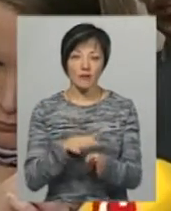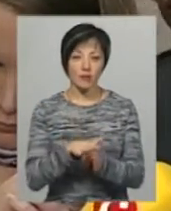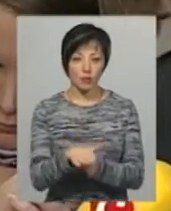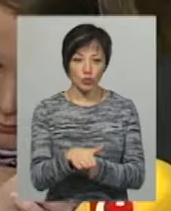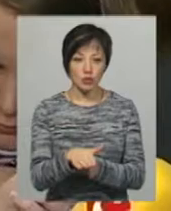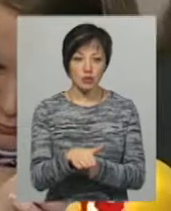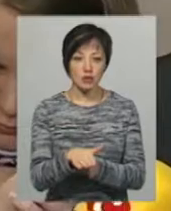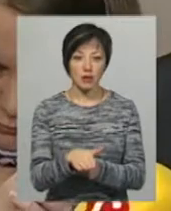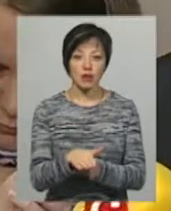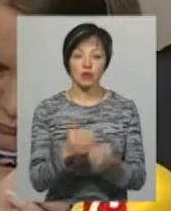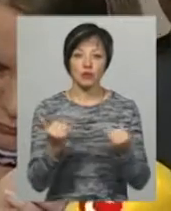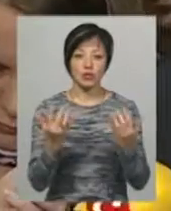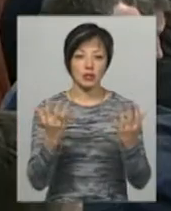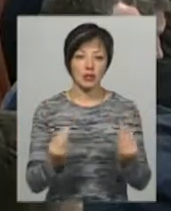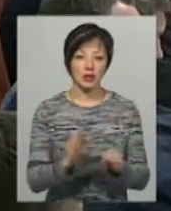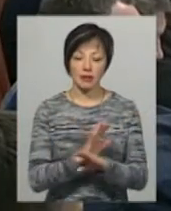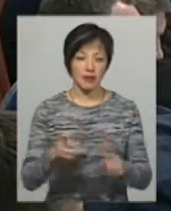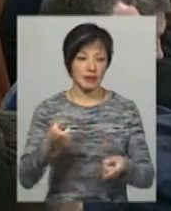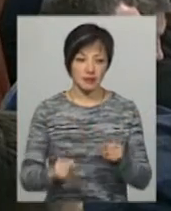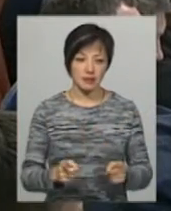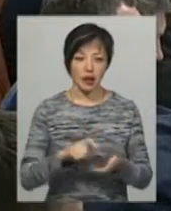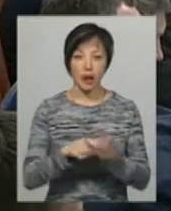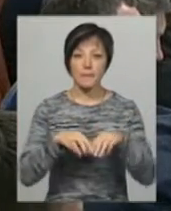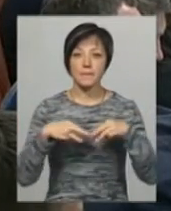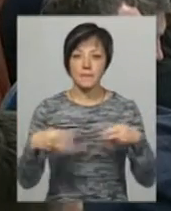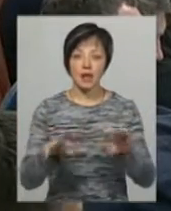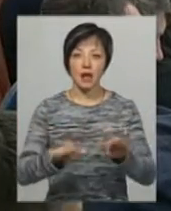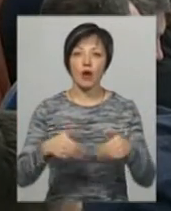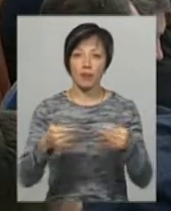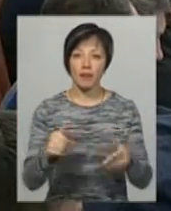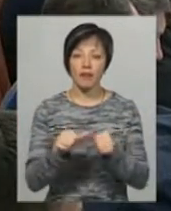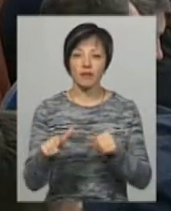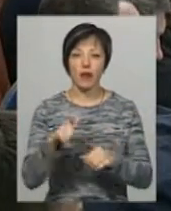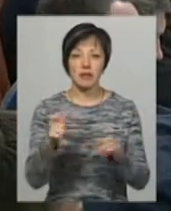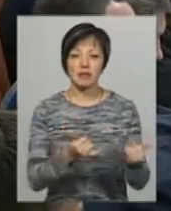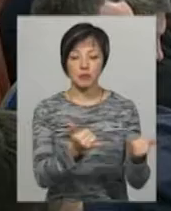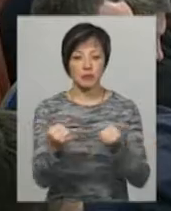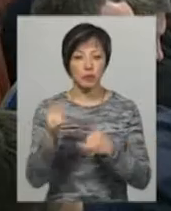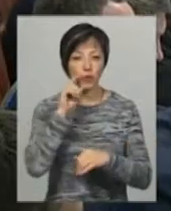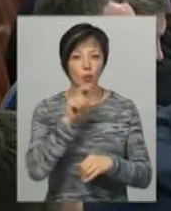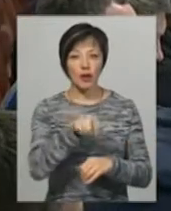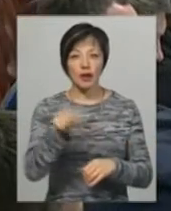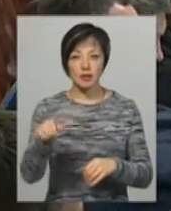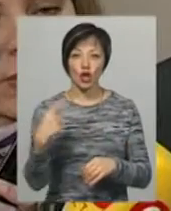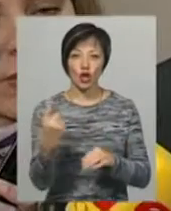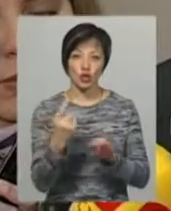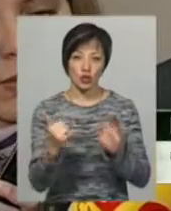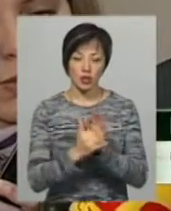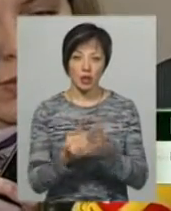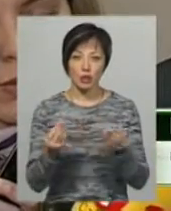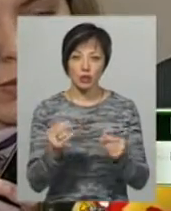відбулися, вони на сьогоднішній день є недійсними. Кабмін також рекомендував «Нафтогазу» забезпечити українців лічильниками. Кошти